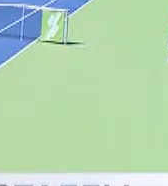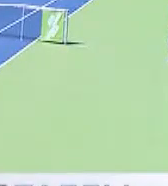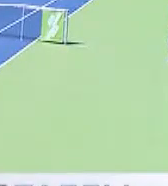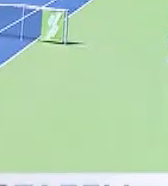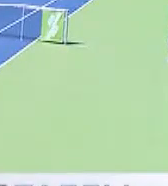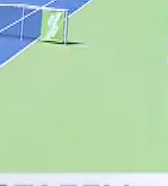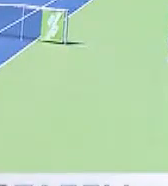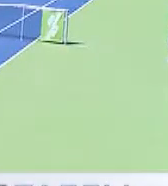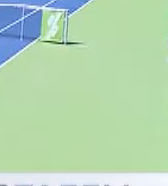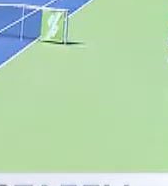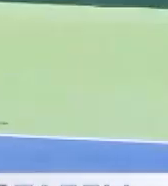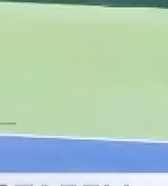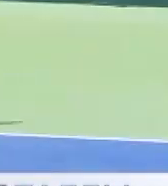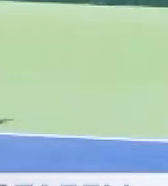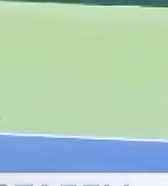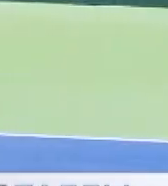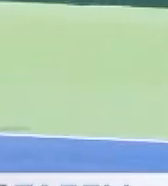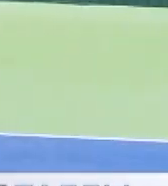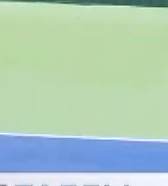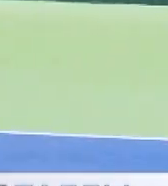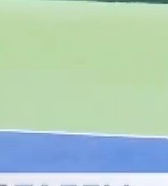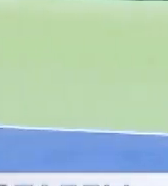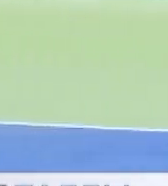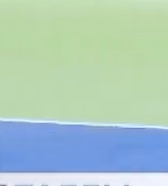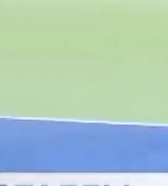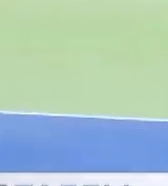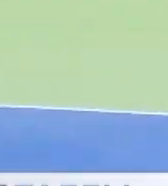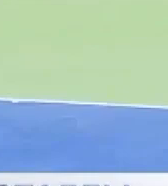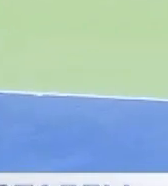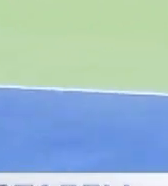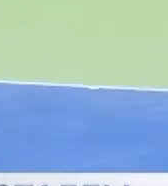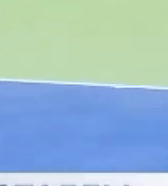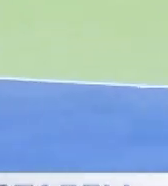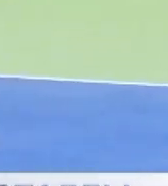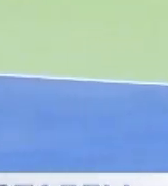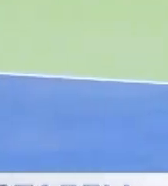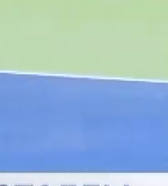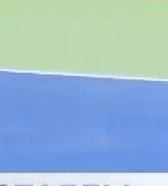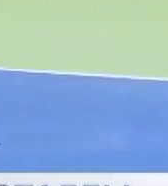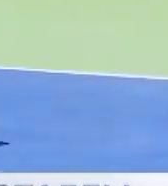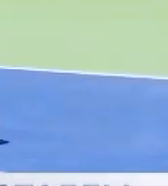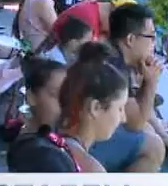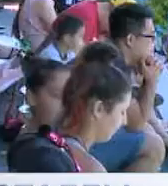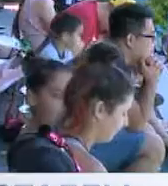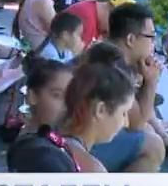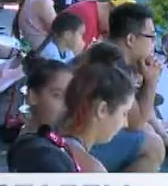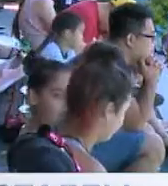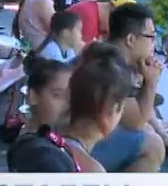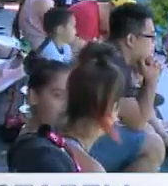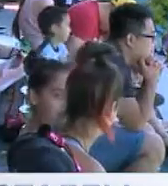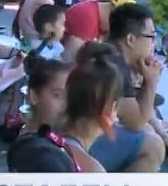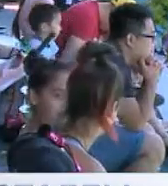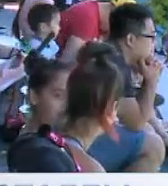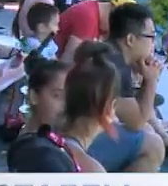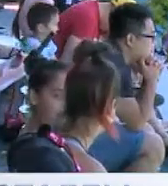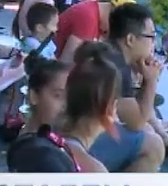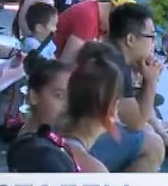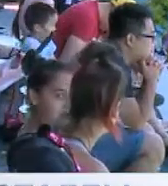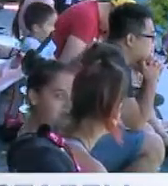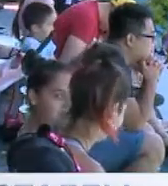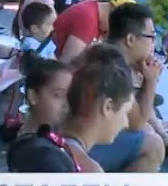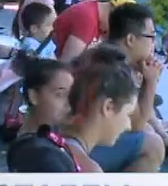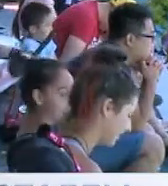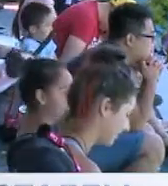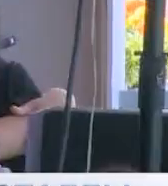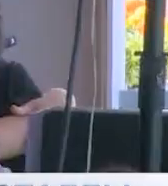қатысты. Хабибуллин алғашқы айналымда австриялық Себастьян Офнерден ұтылып қалды. Есеп 5-7, 1-6. Евсеев ресейлік